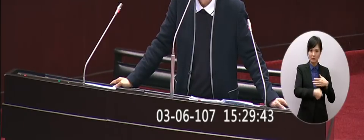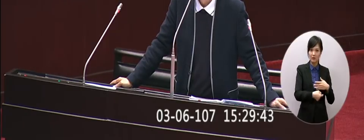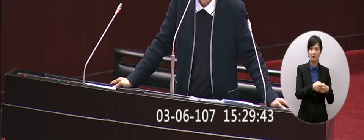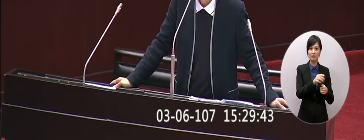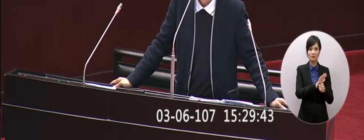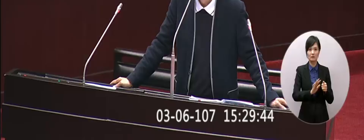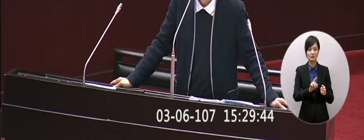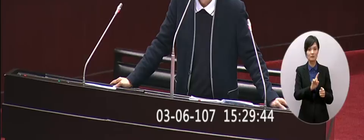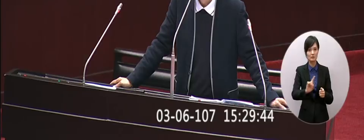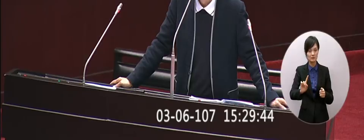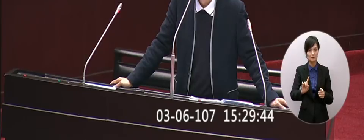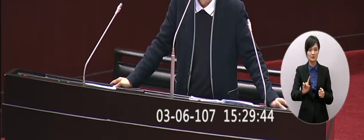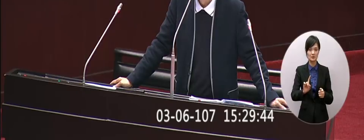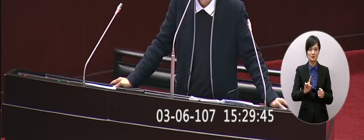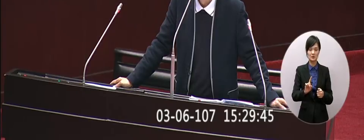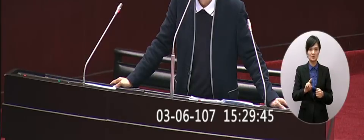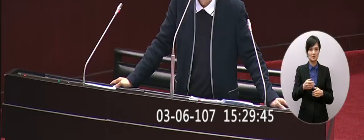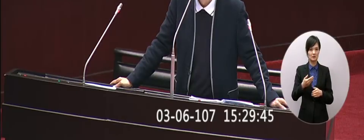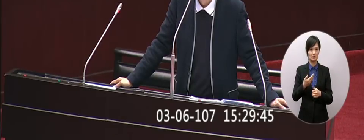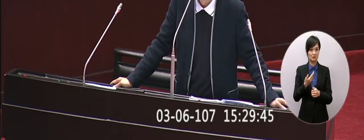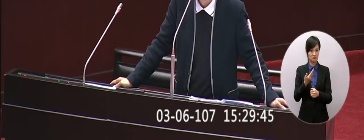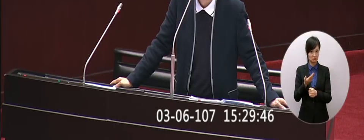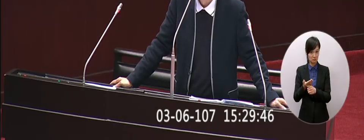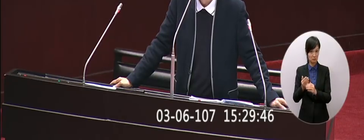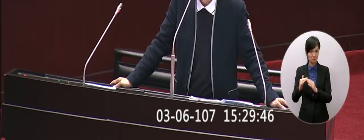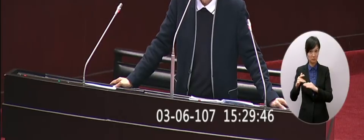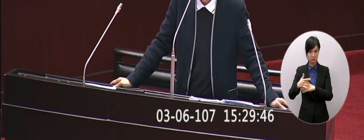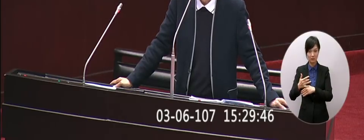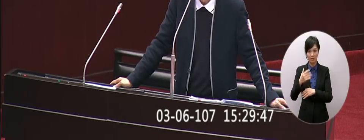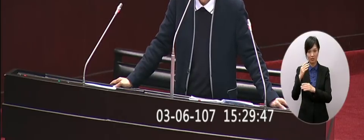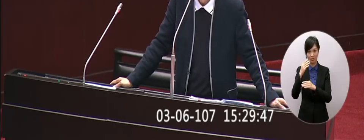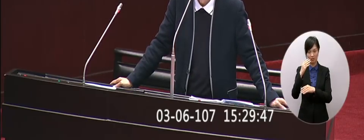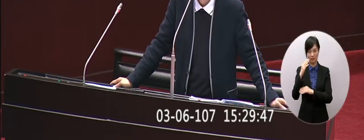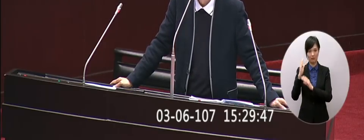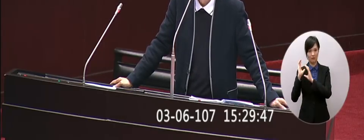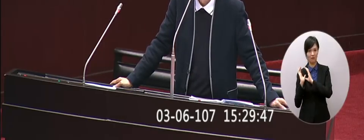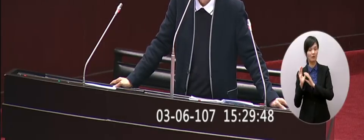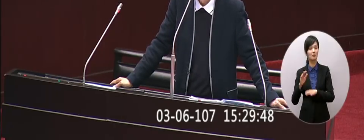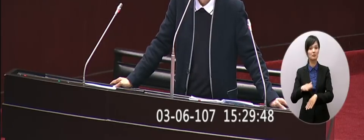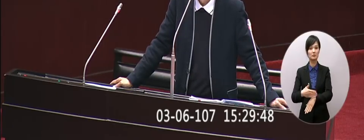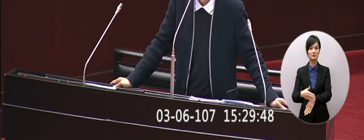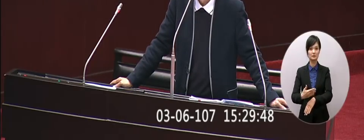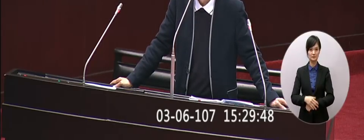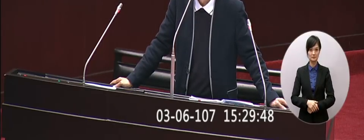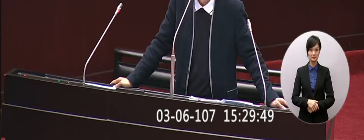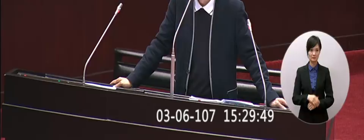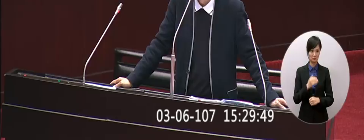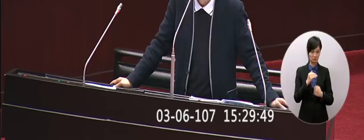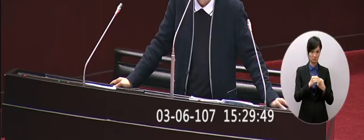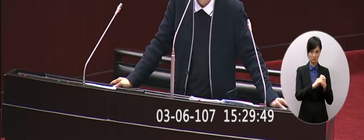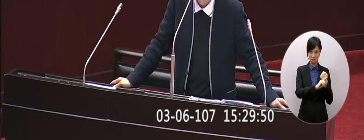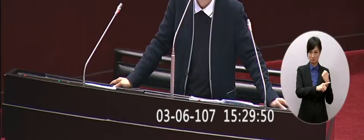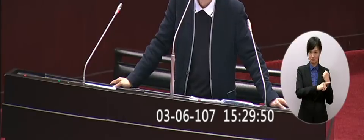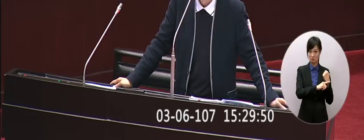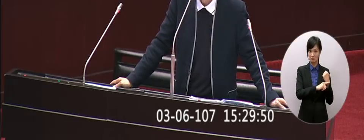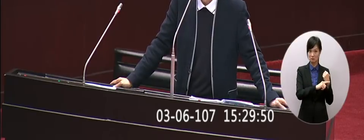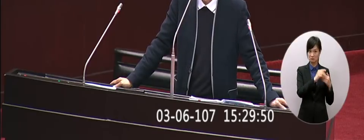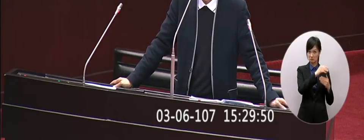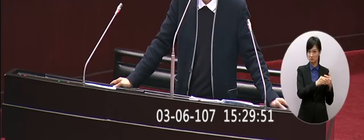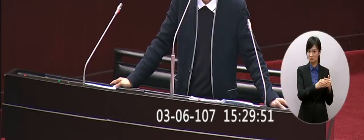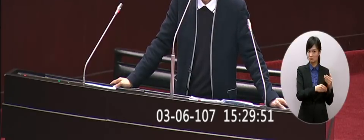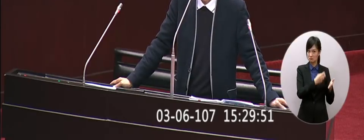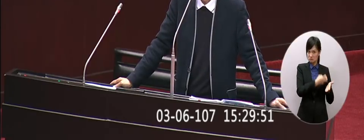属可能因为法律的规范而求助无门。为什么会有求助无